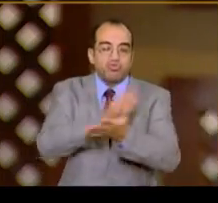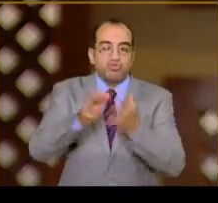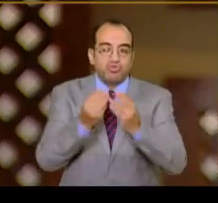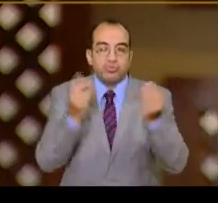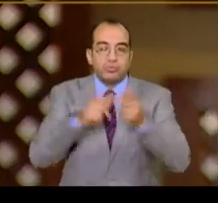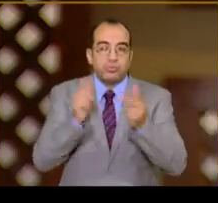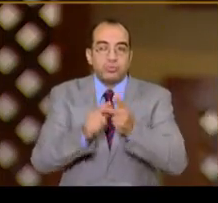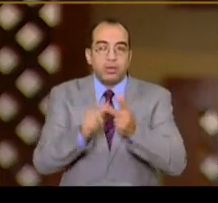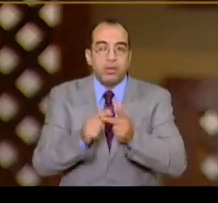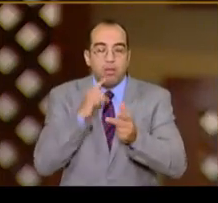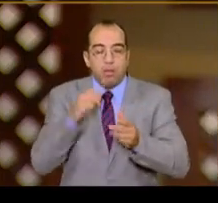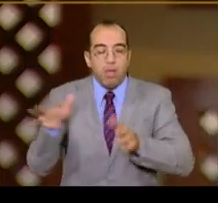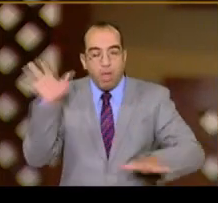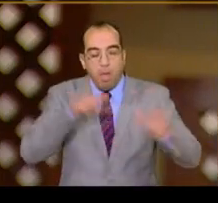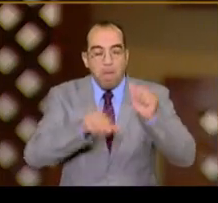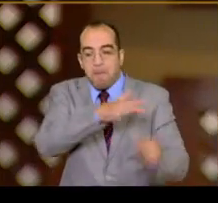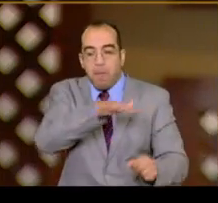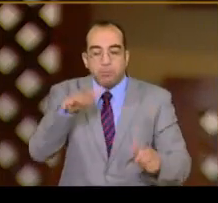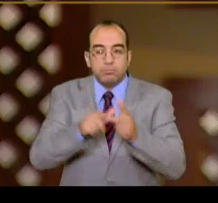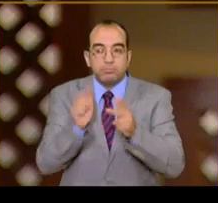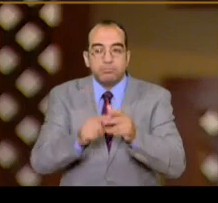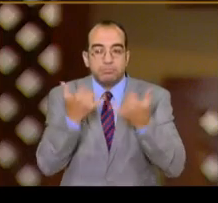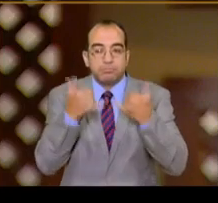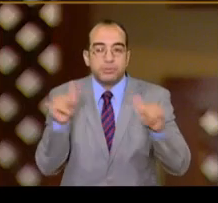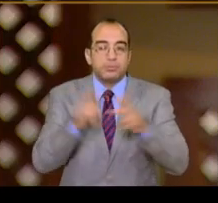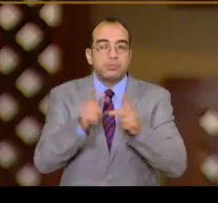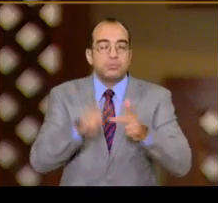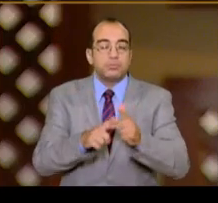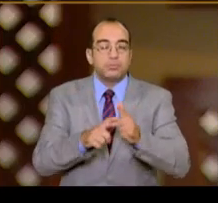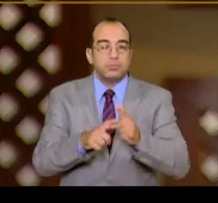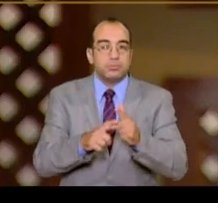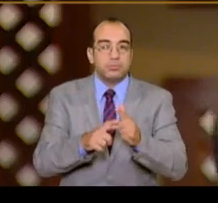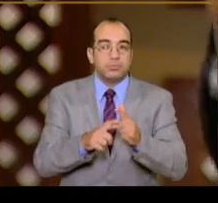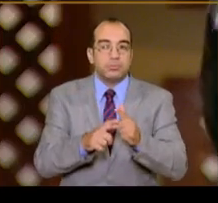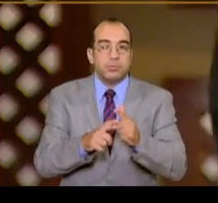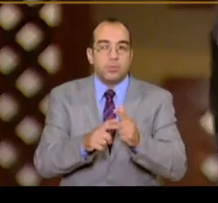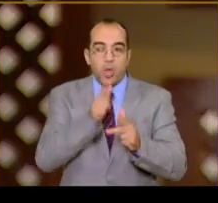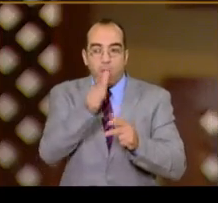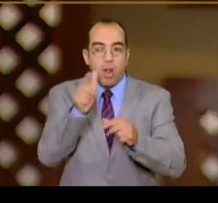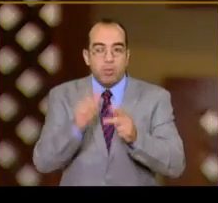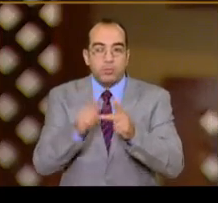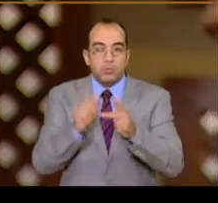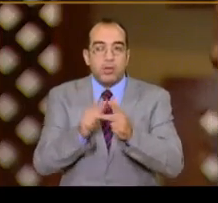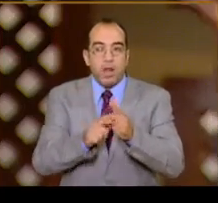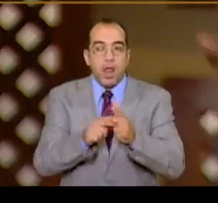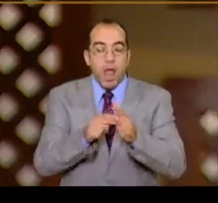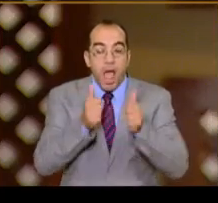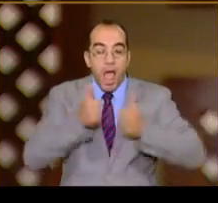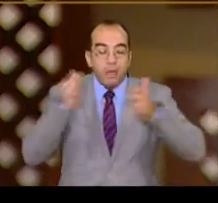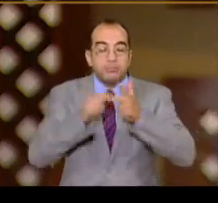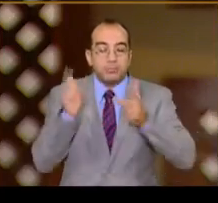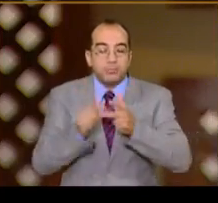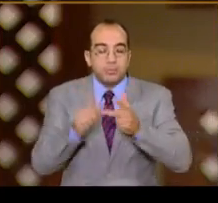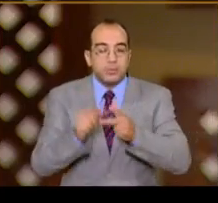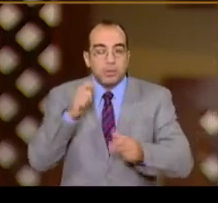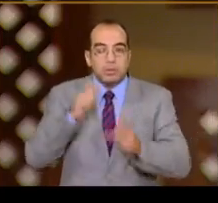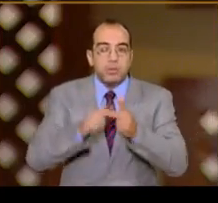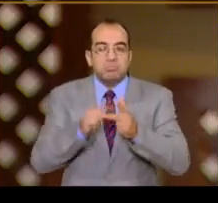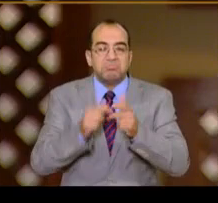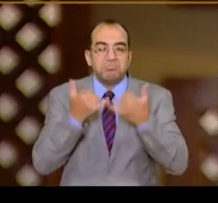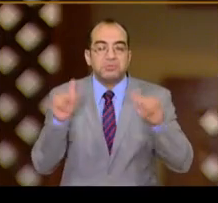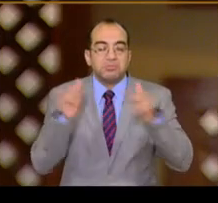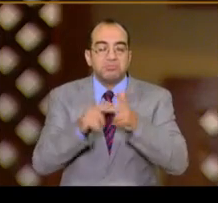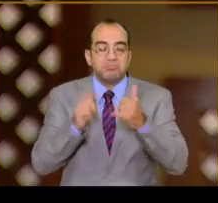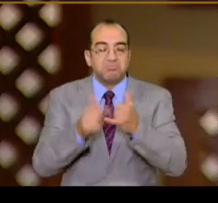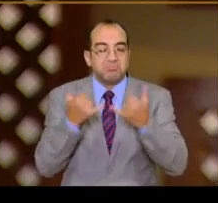فلقمة غرقت في بحر الدنيا ربنا قال فلا تغرنكم الحياه الدنيا ناس كتير